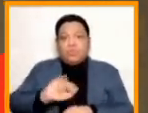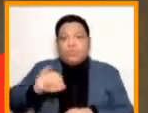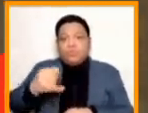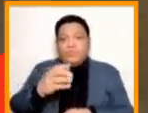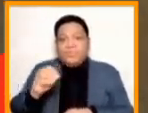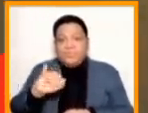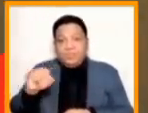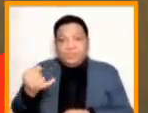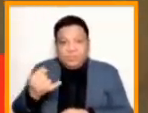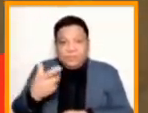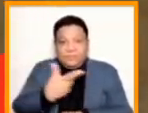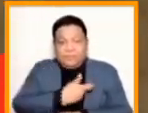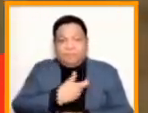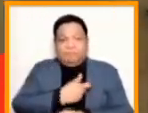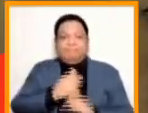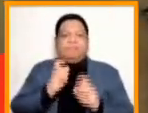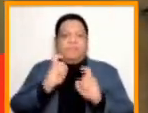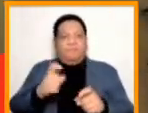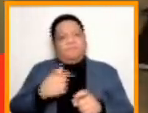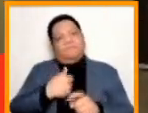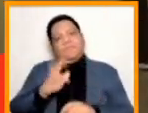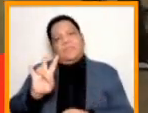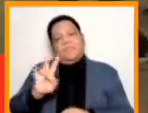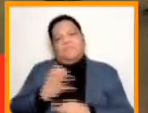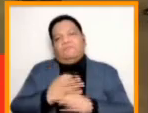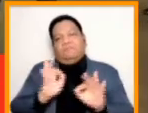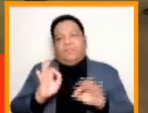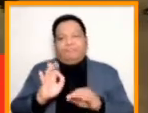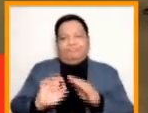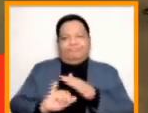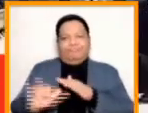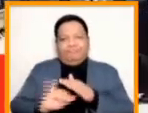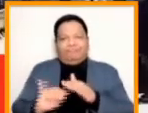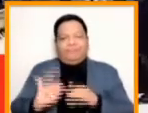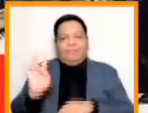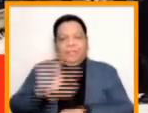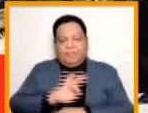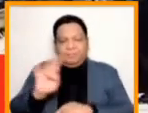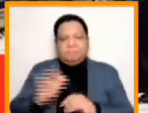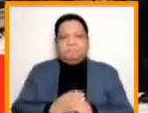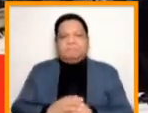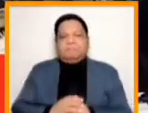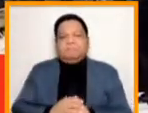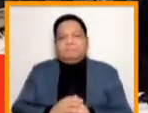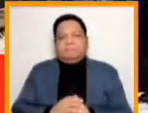Isa ang Grand Central Terminal sa mga vaccination sites ng New York.